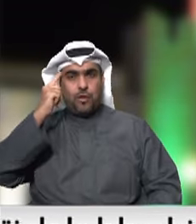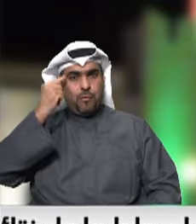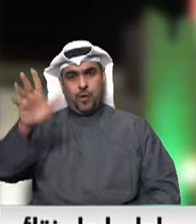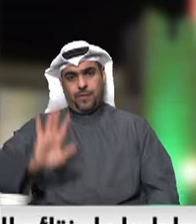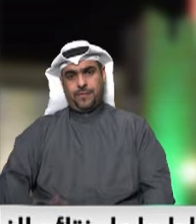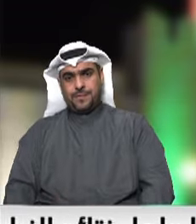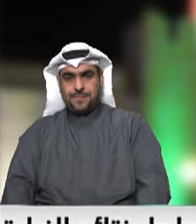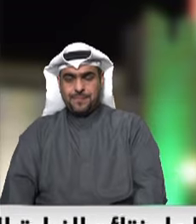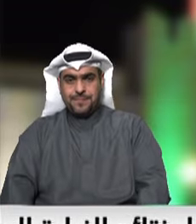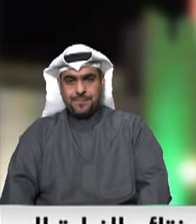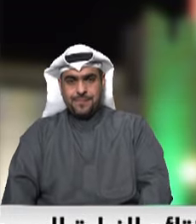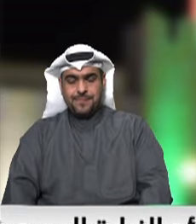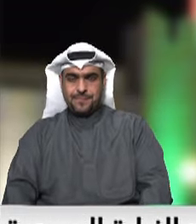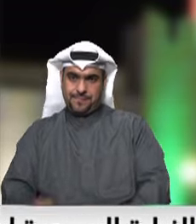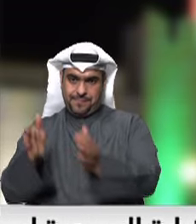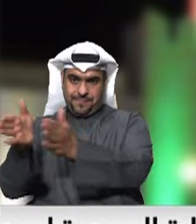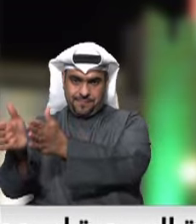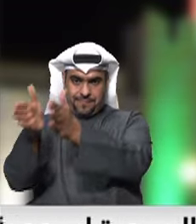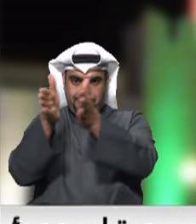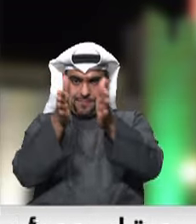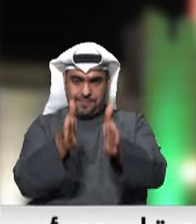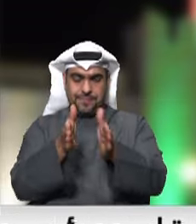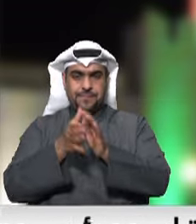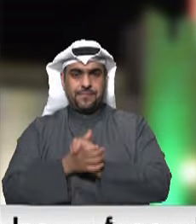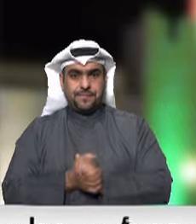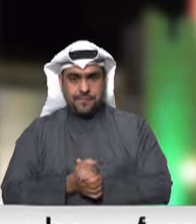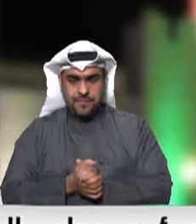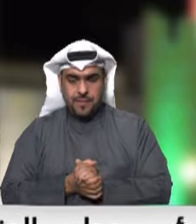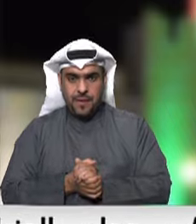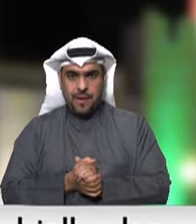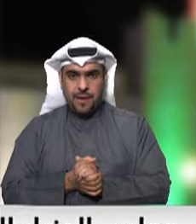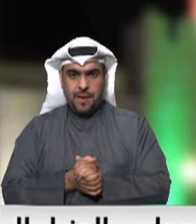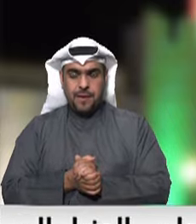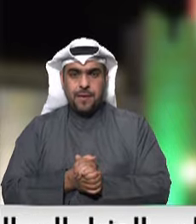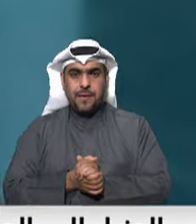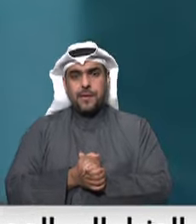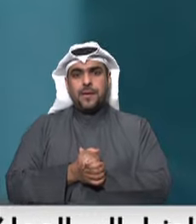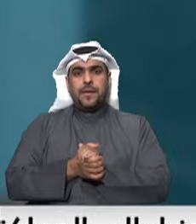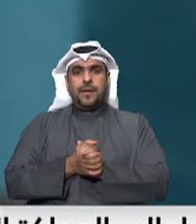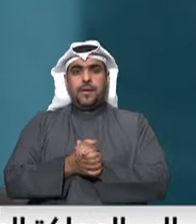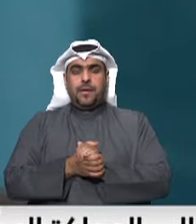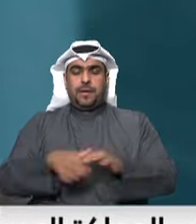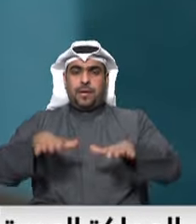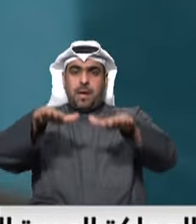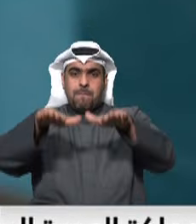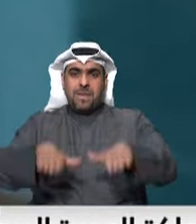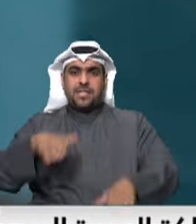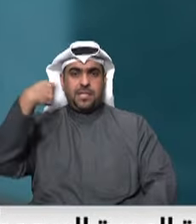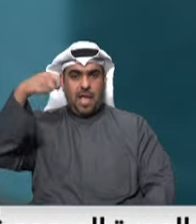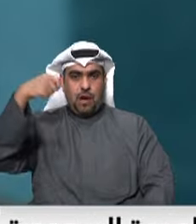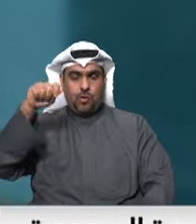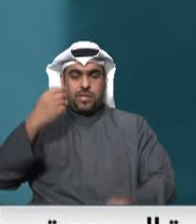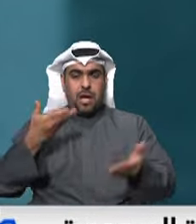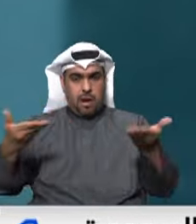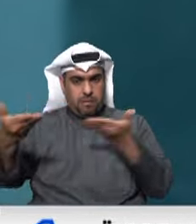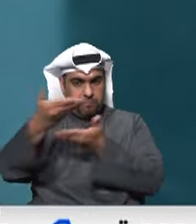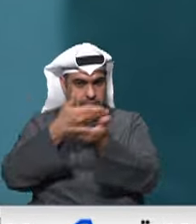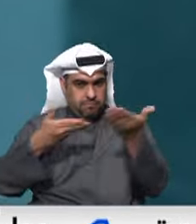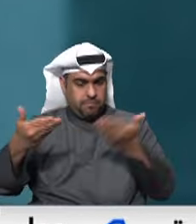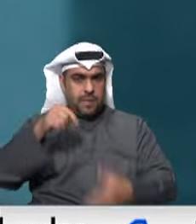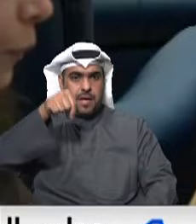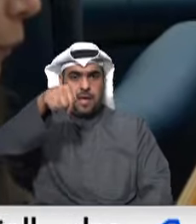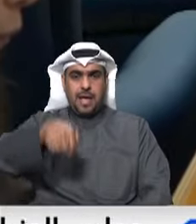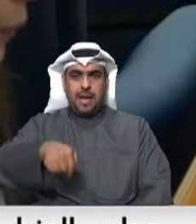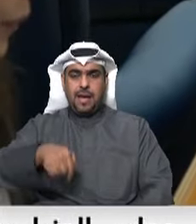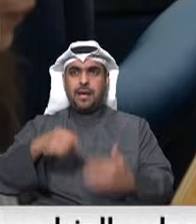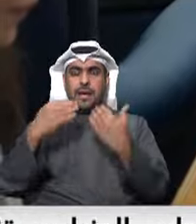العامه ثم بحث مجلس الوزراء الشؤون السياسيه في ضوء اخر المستجدات والتطورات الراهنه على الساحه السياسيه على